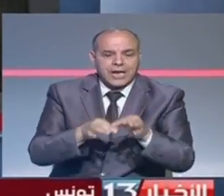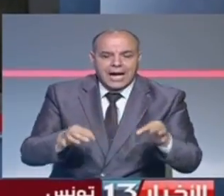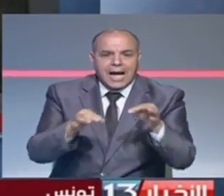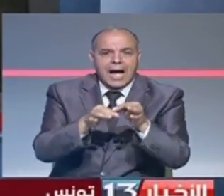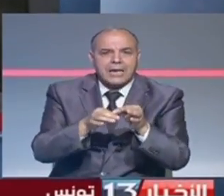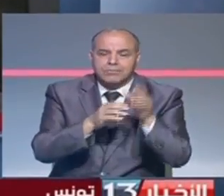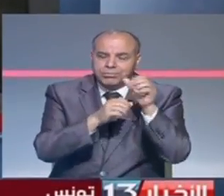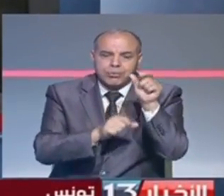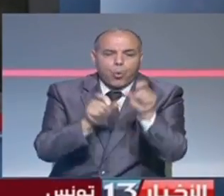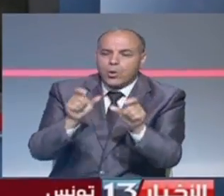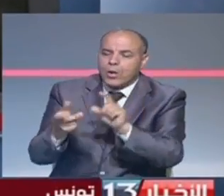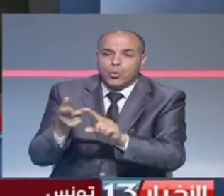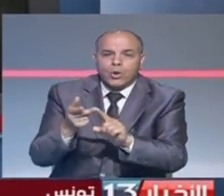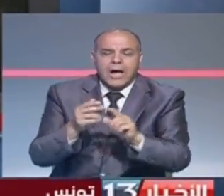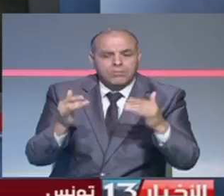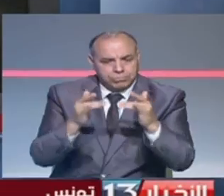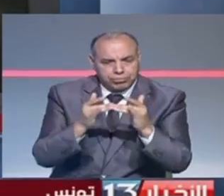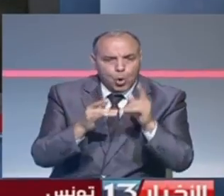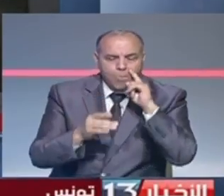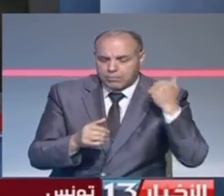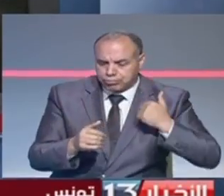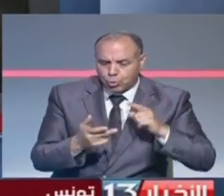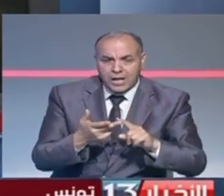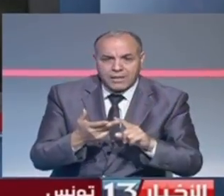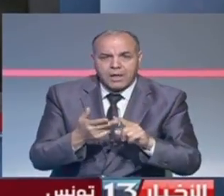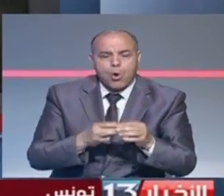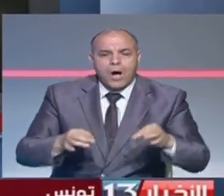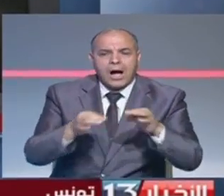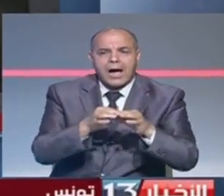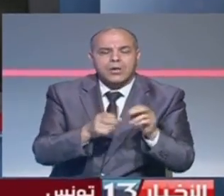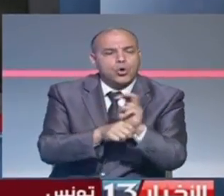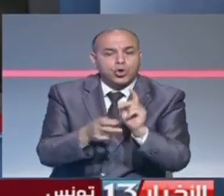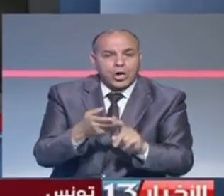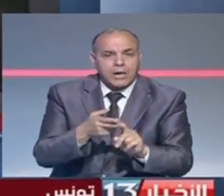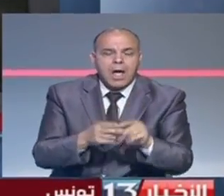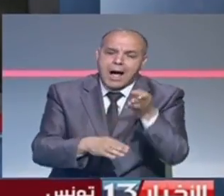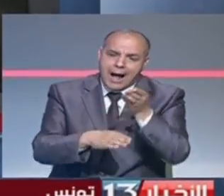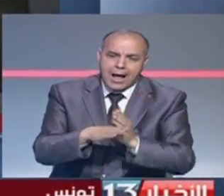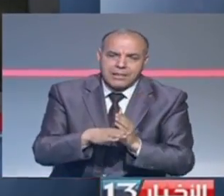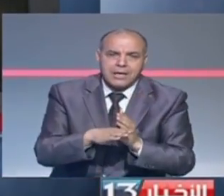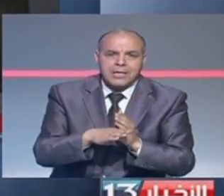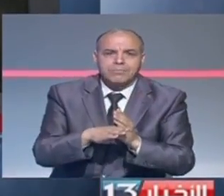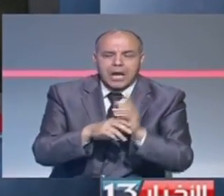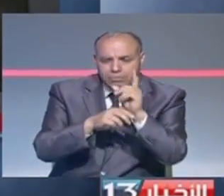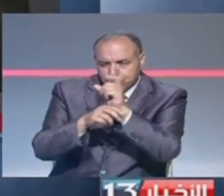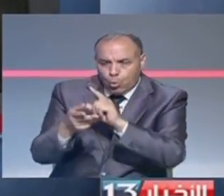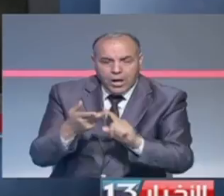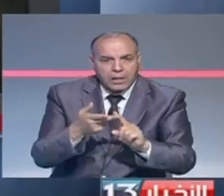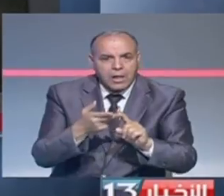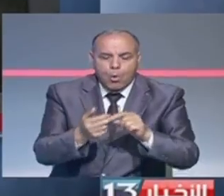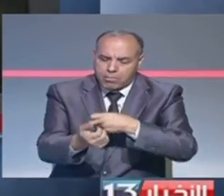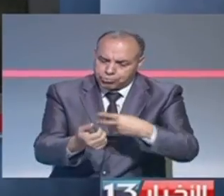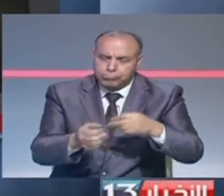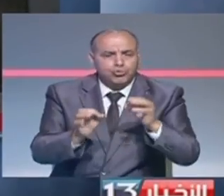اقامه فرديه بها اسره وبيت السحمان وقعت عياده مجهزه بالات التقسيم واخذ